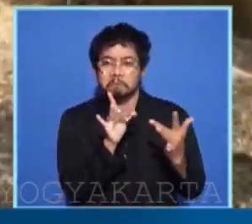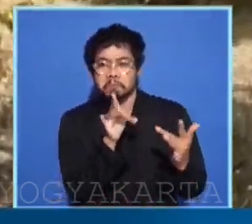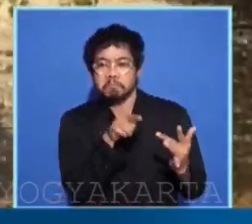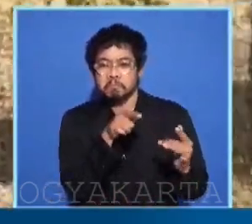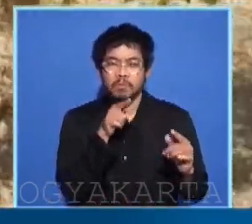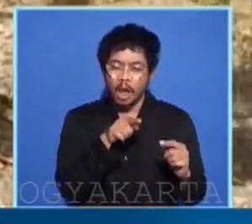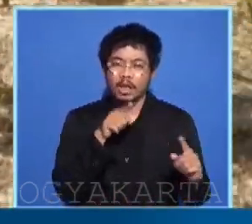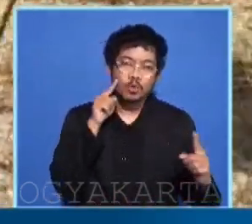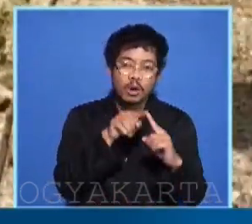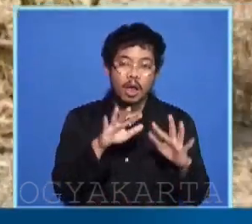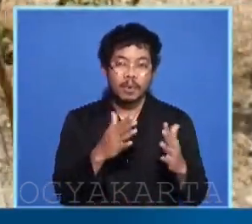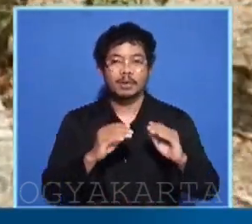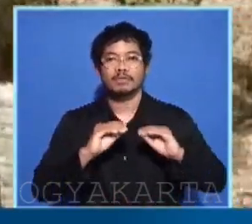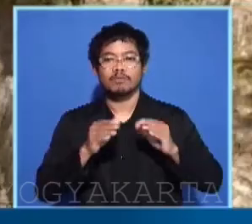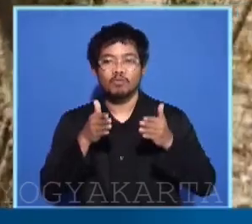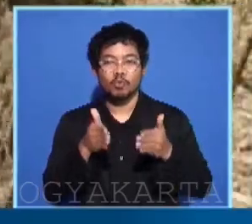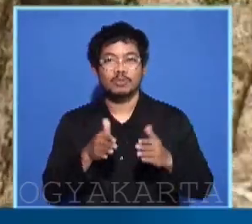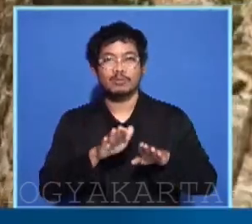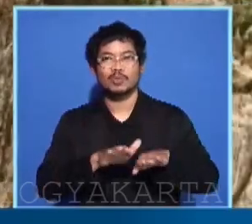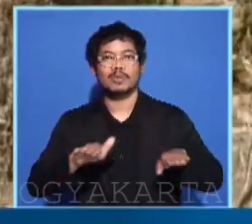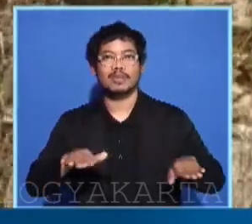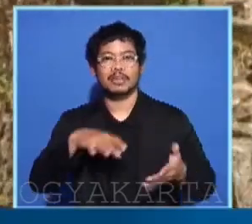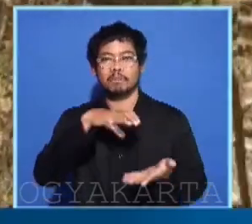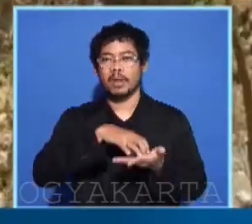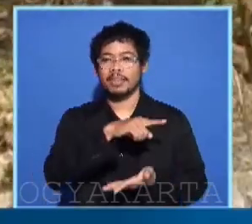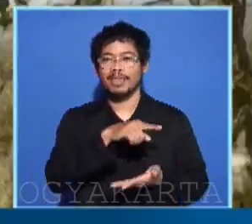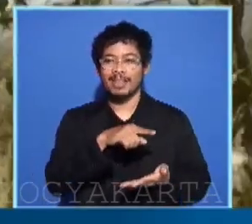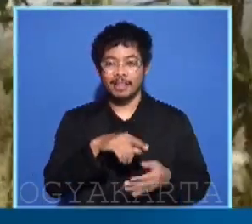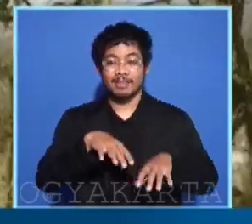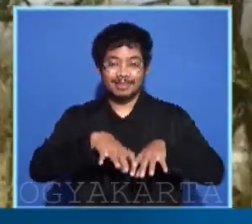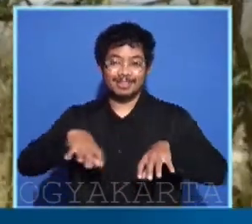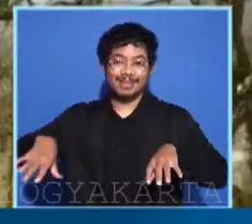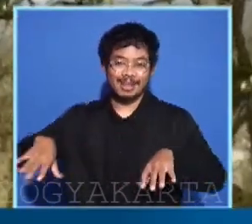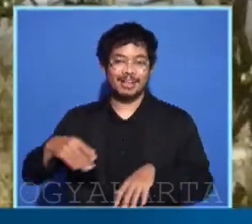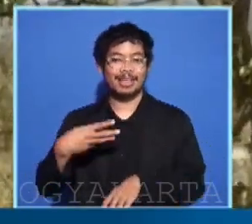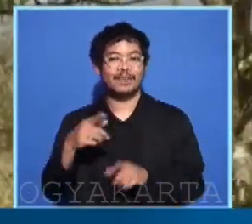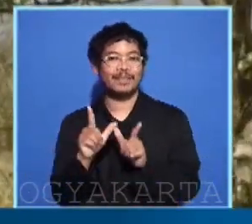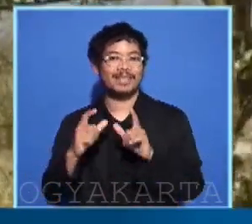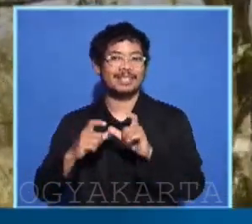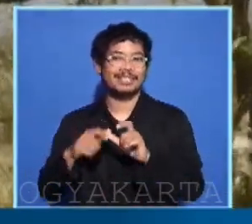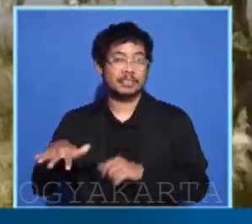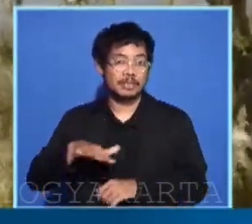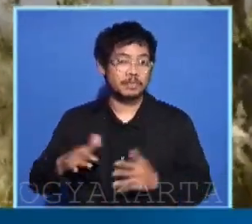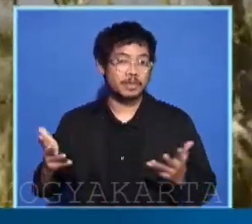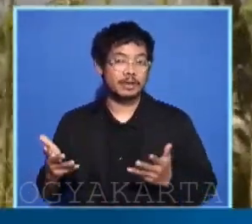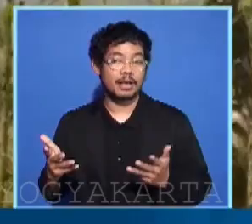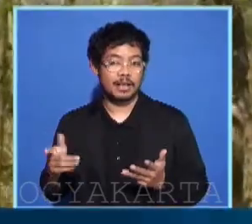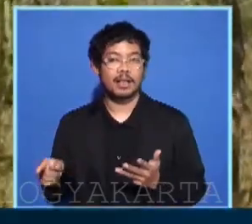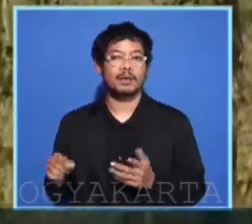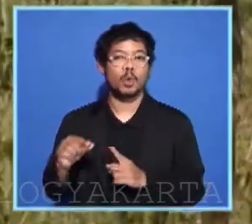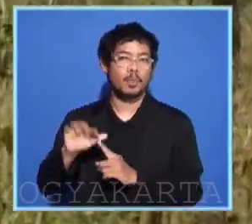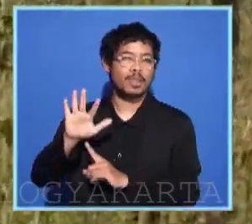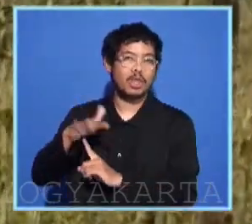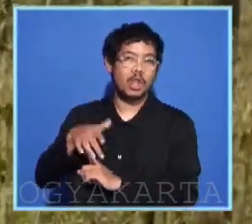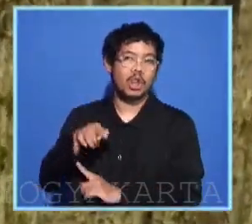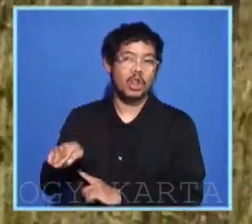menjadi sarana Uki bagi siswa titik lokasi pemasan ews longsor di wilayah padukan blali seloharjo Pundong Bantul ini merupakan